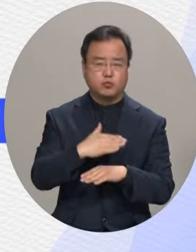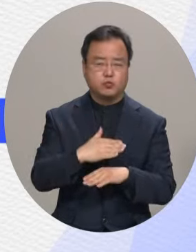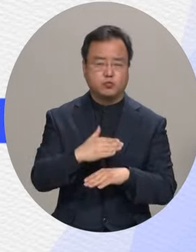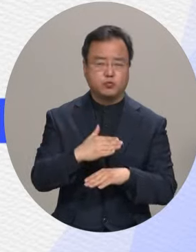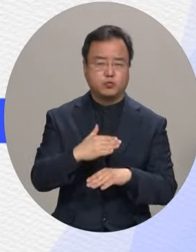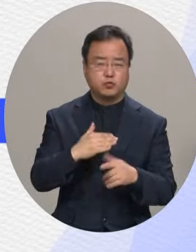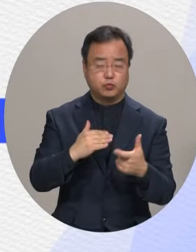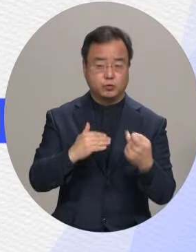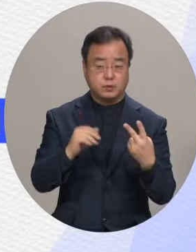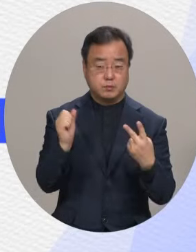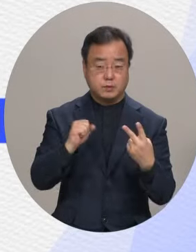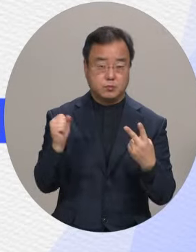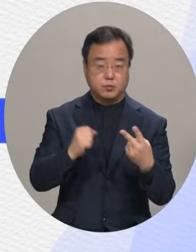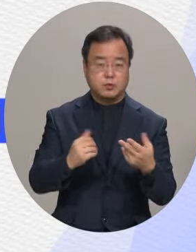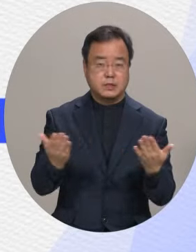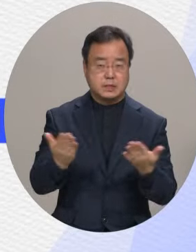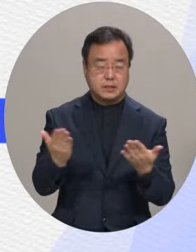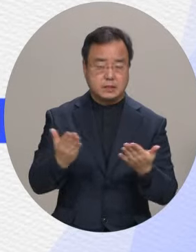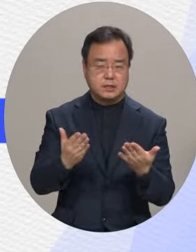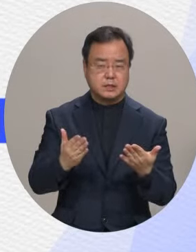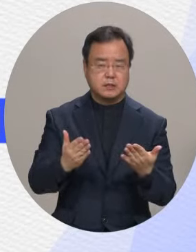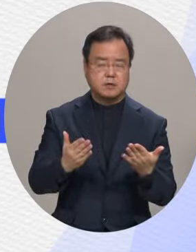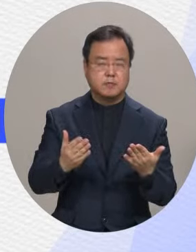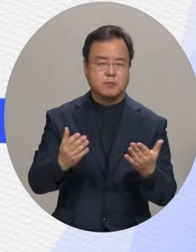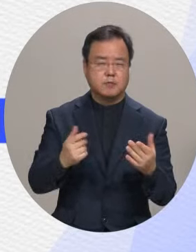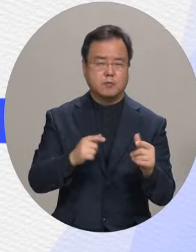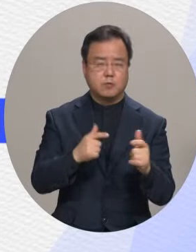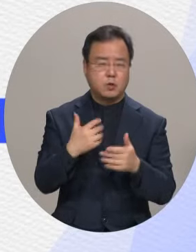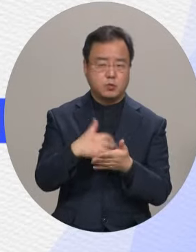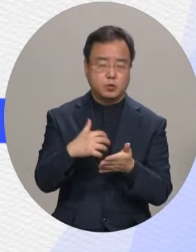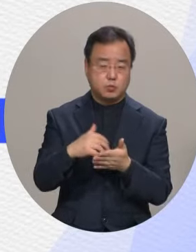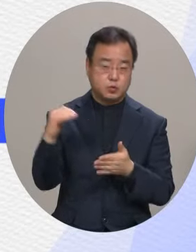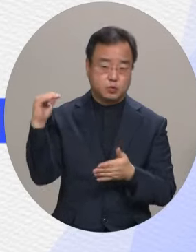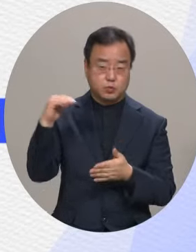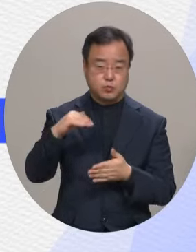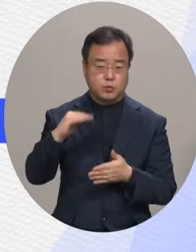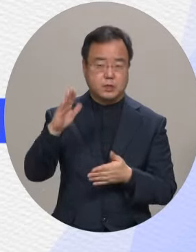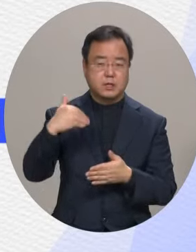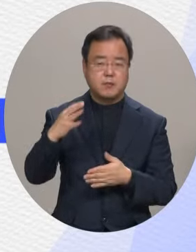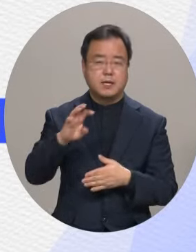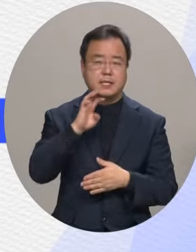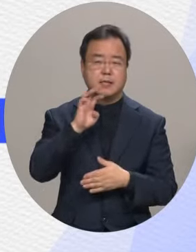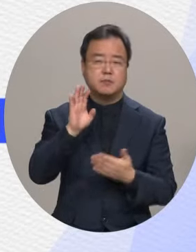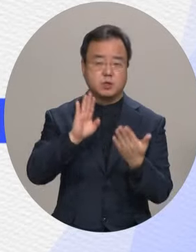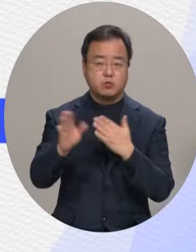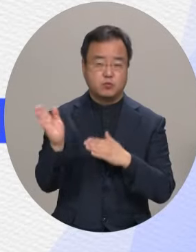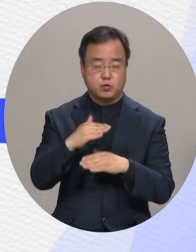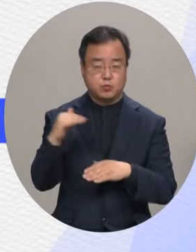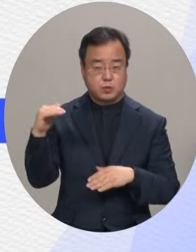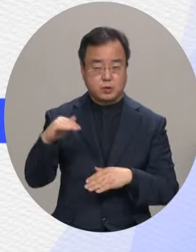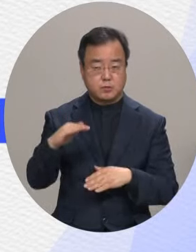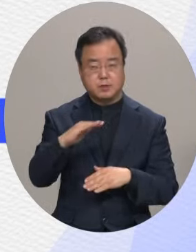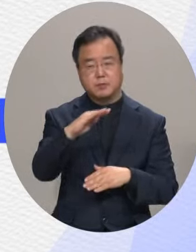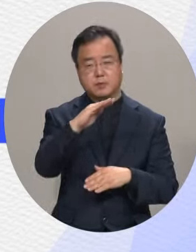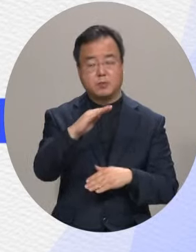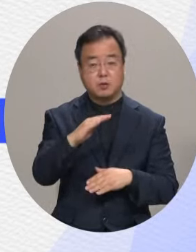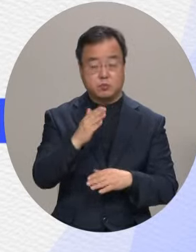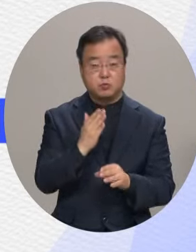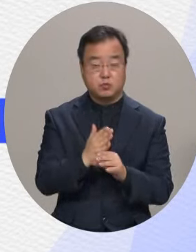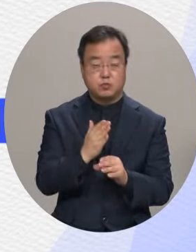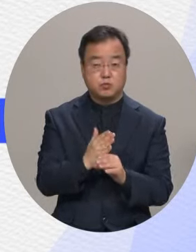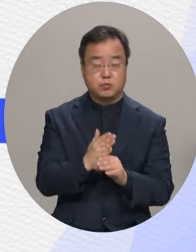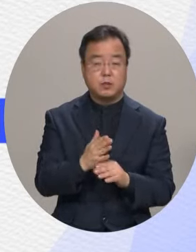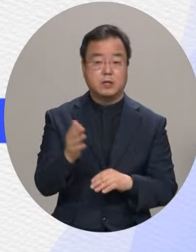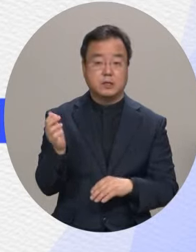62프로 하락합니다 어 그리고 40세 이후 약간씩 증가하는 패턴을 나타나는 는데요 반면 남성의